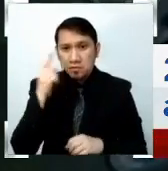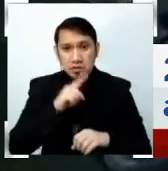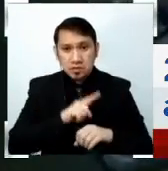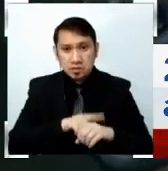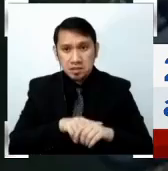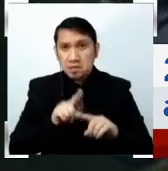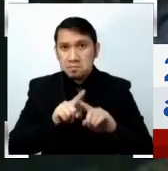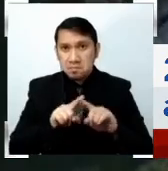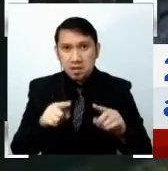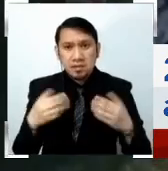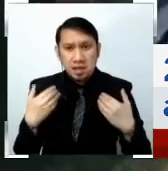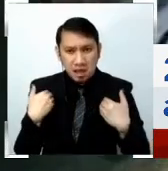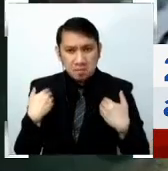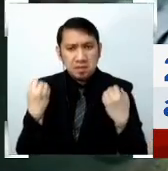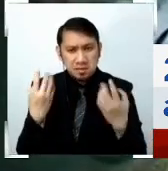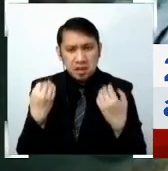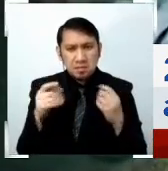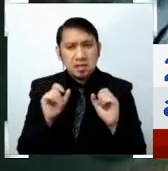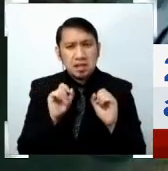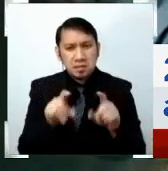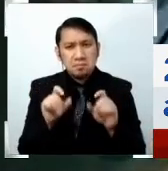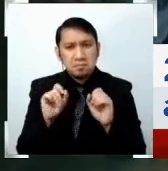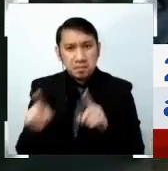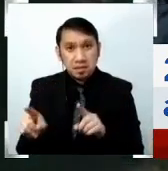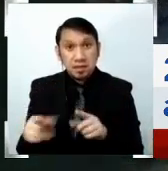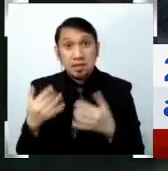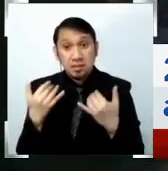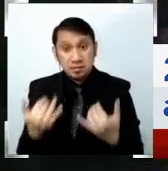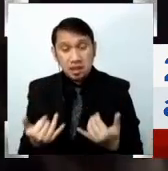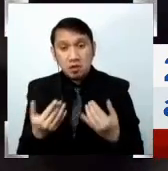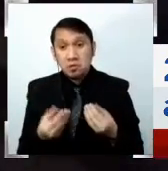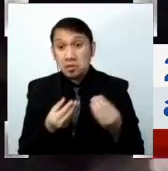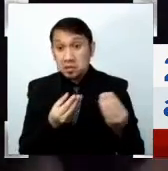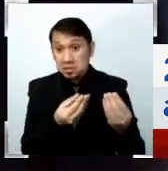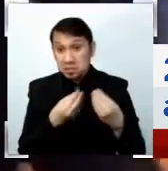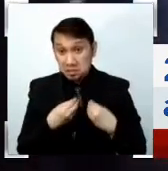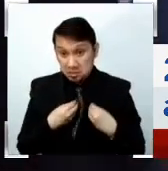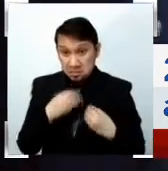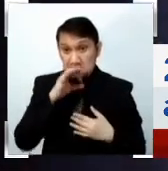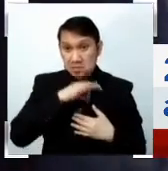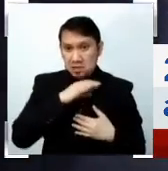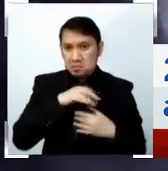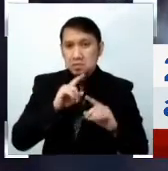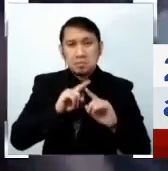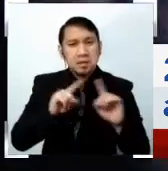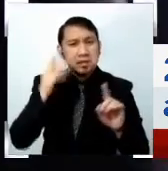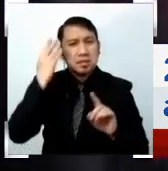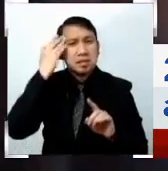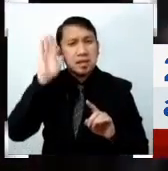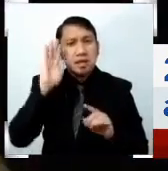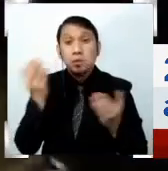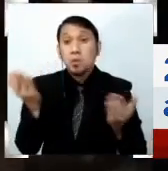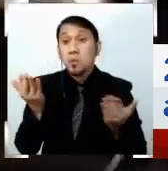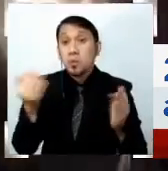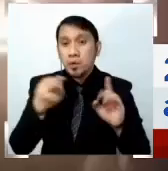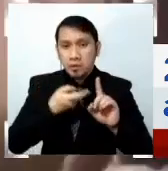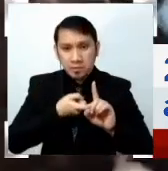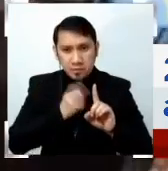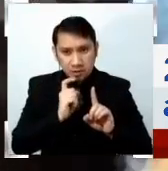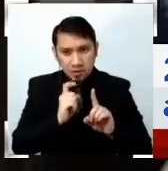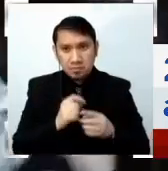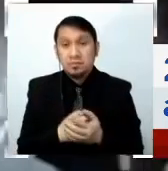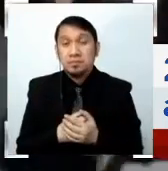naibenta. So, siya ay binibigyan ng komisyon at hindi niya alam kung saan ito nanggagaling. Pero ang sabi